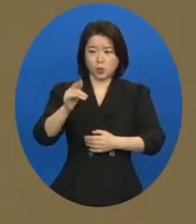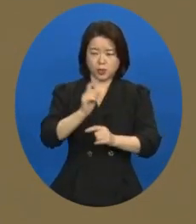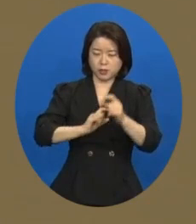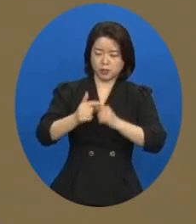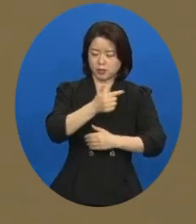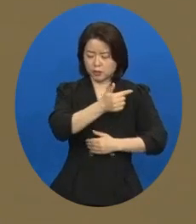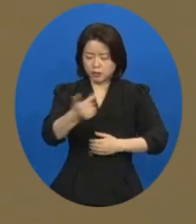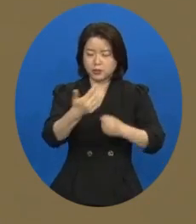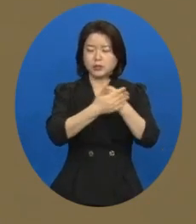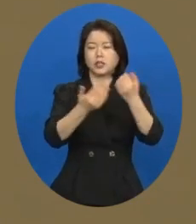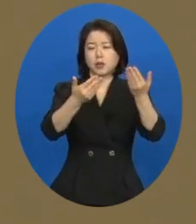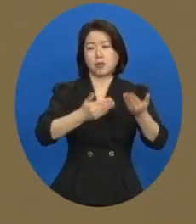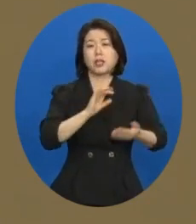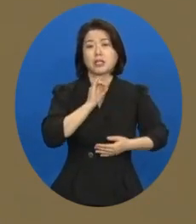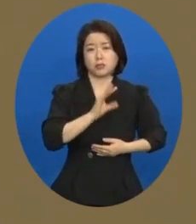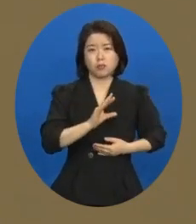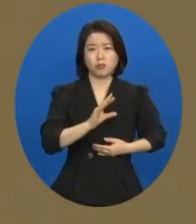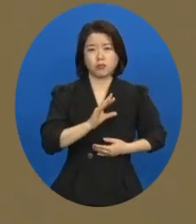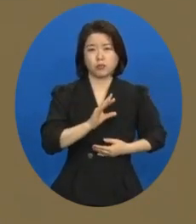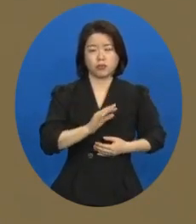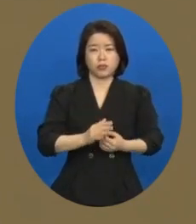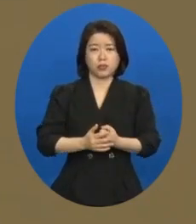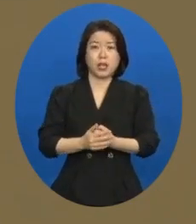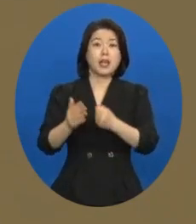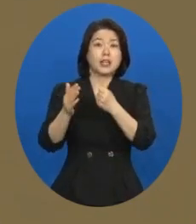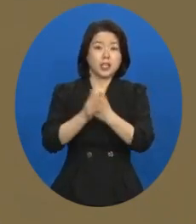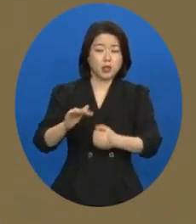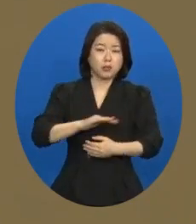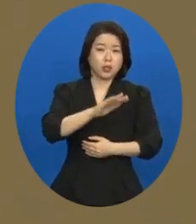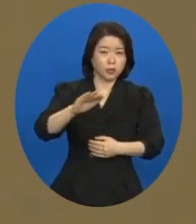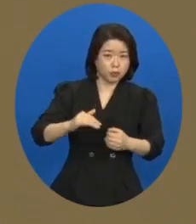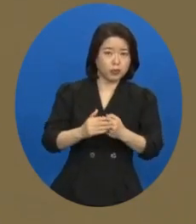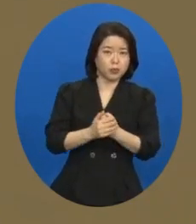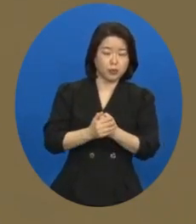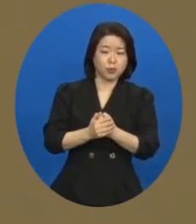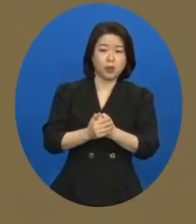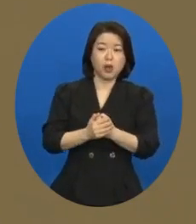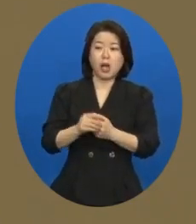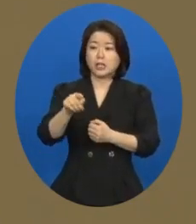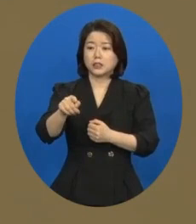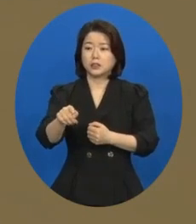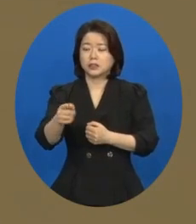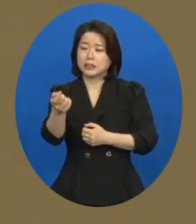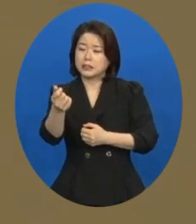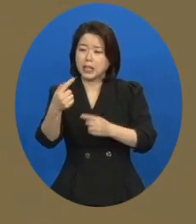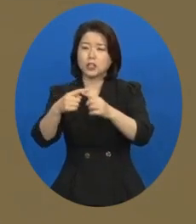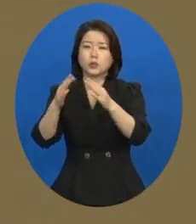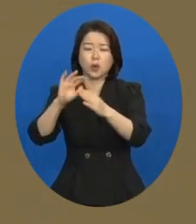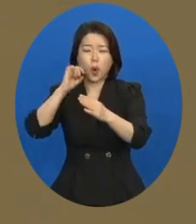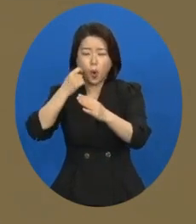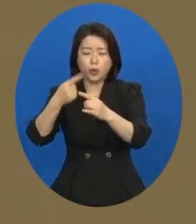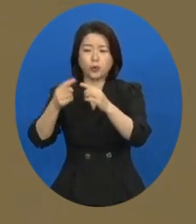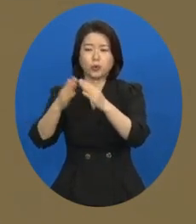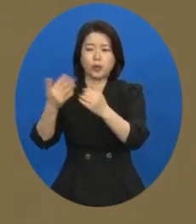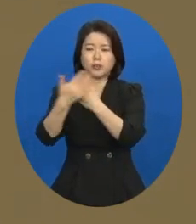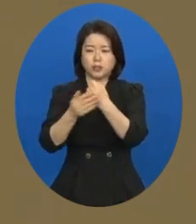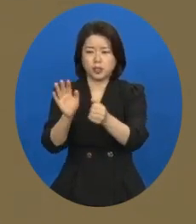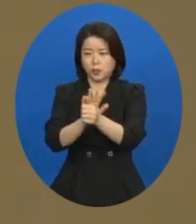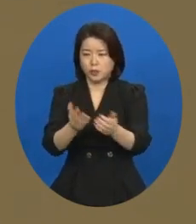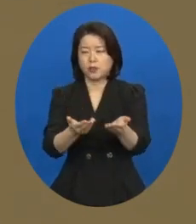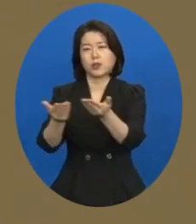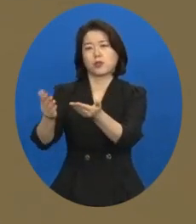큰 은혜를 받았을 뿐입니다. 그러니까 우리도 그들을 은혜로 대하자는 거죠.